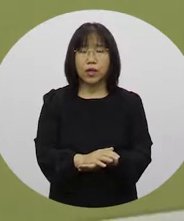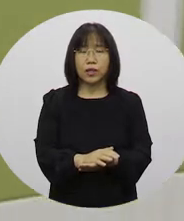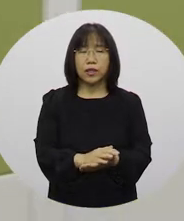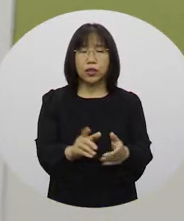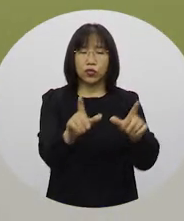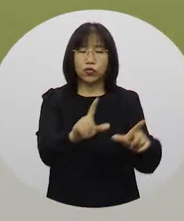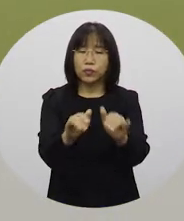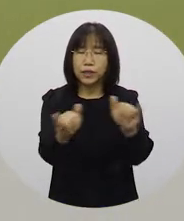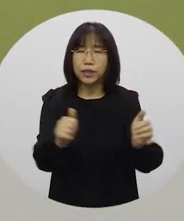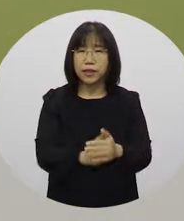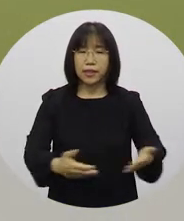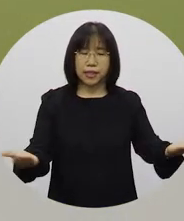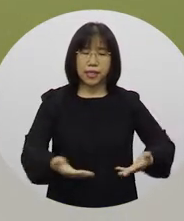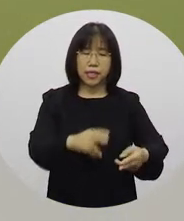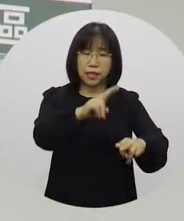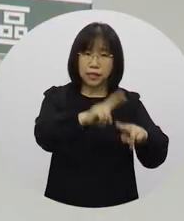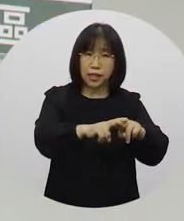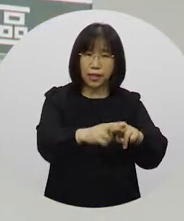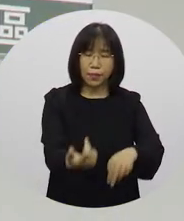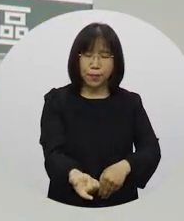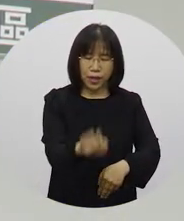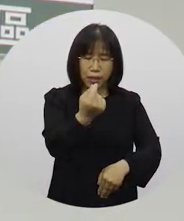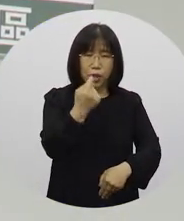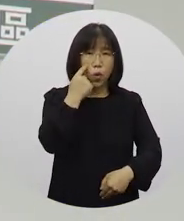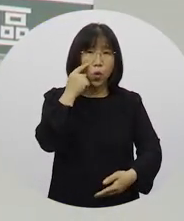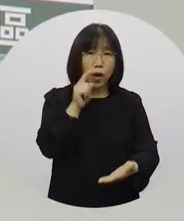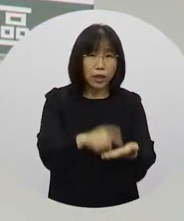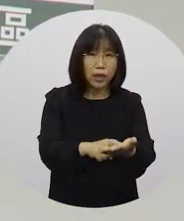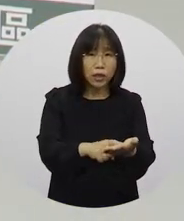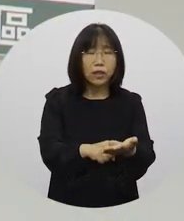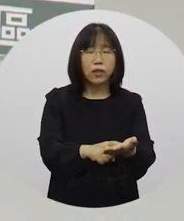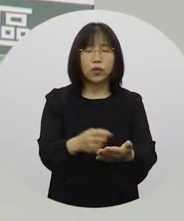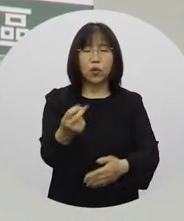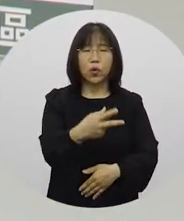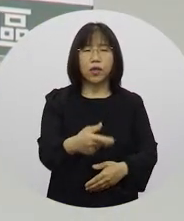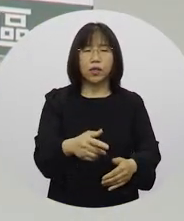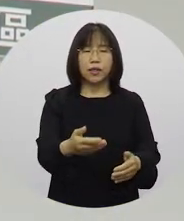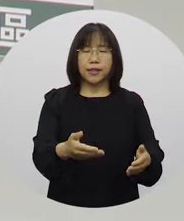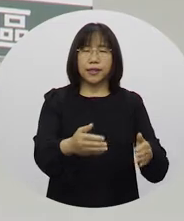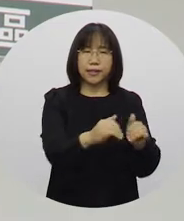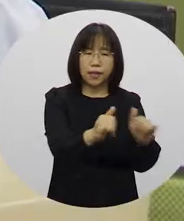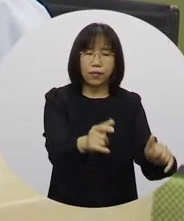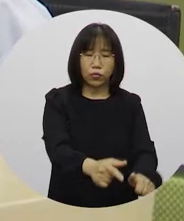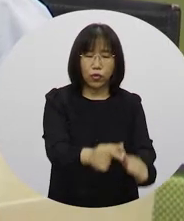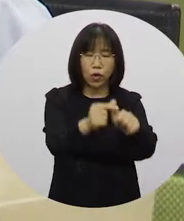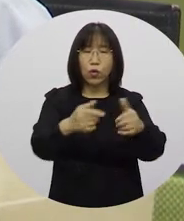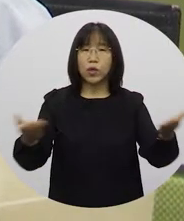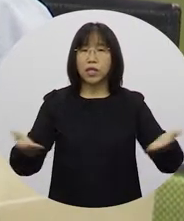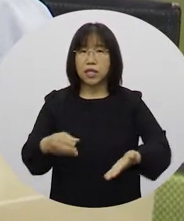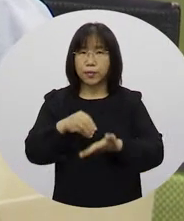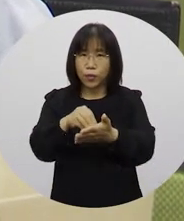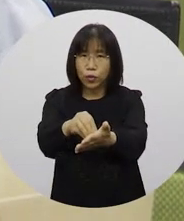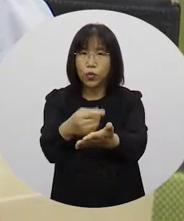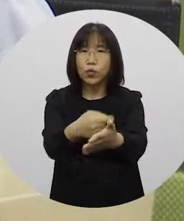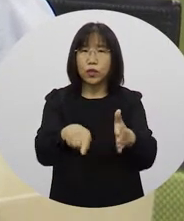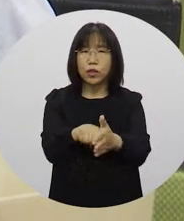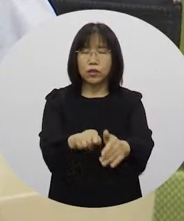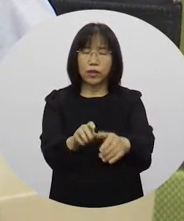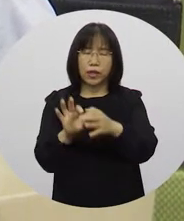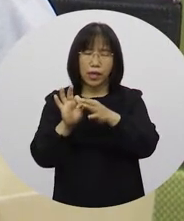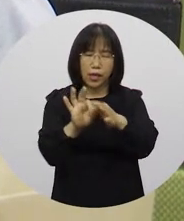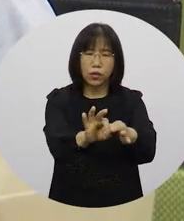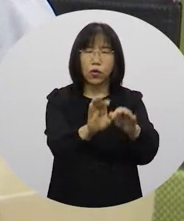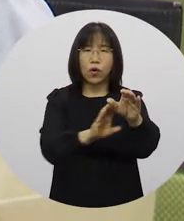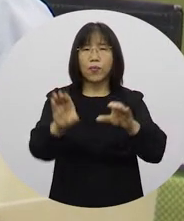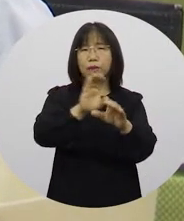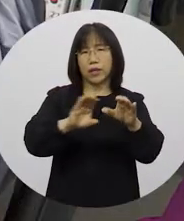강서구는 구민들이 빠르게 구인 정보를 확인하고 원하는 기업에 지원할 수 있도록 구인 구직 관련 알자 정보 자료를 수시로